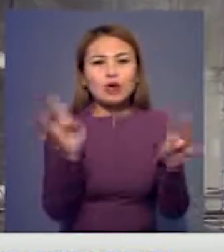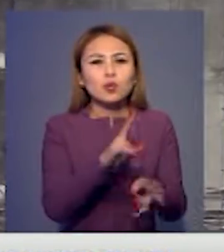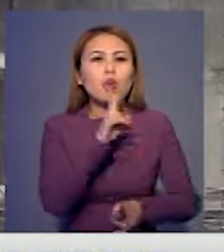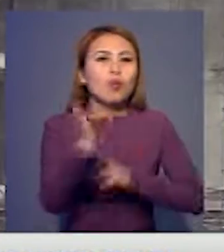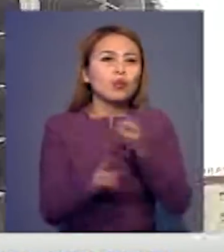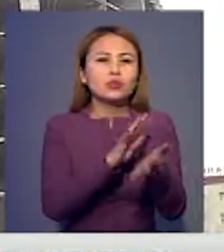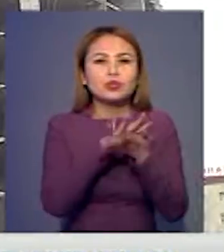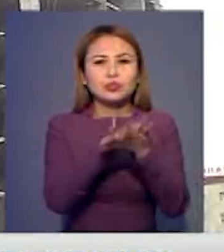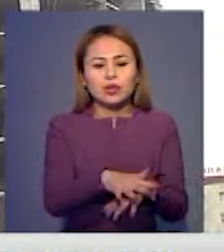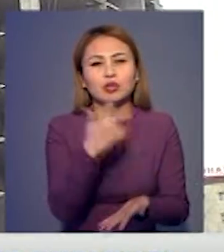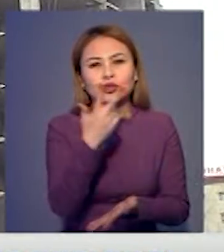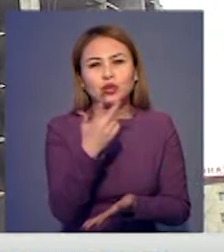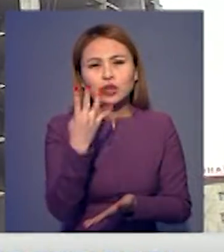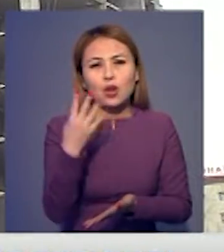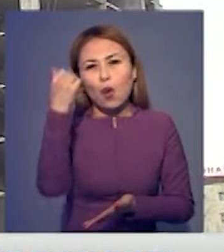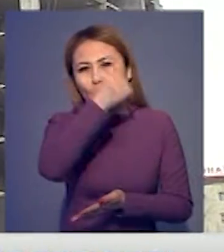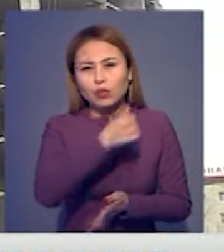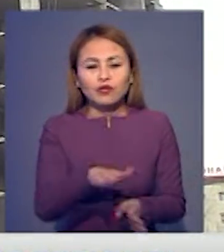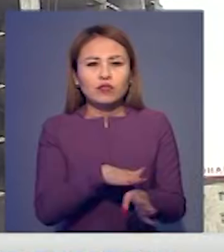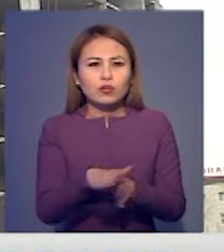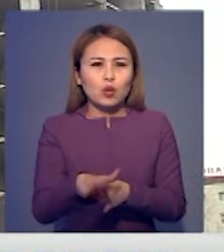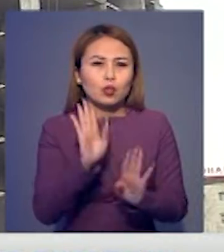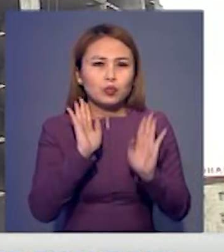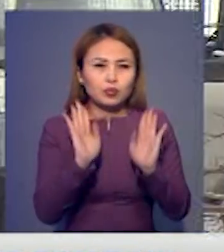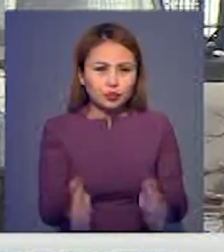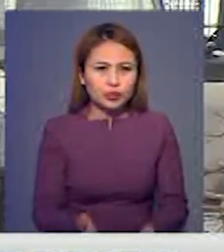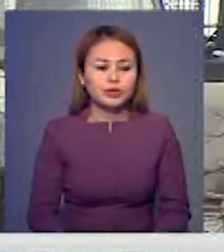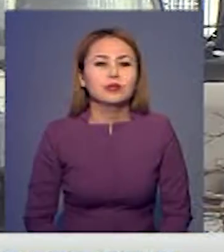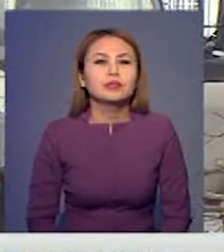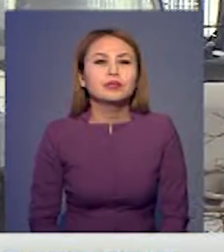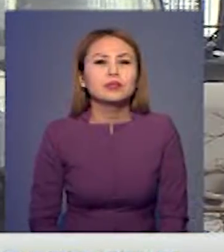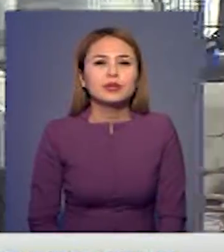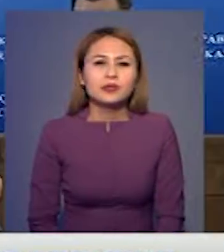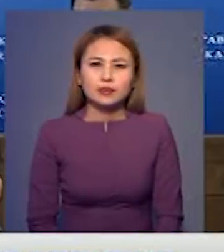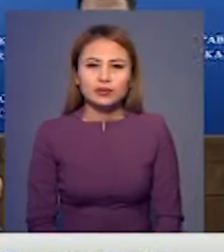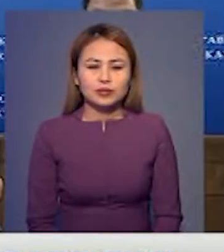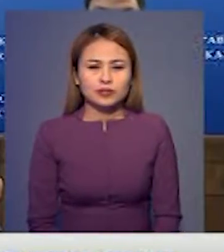қалғандарының өтініші алдағы 3-4 жылда толық қанағаттандырылады.